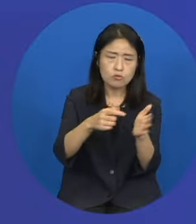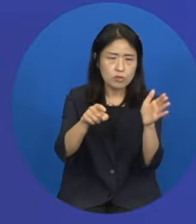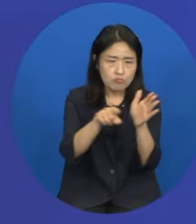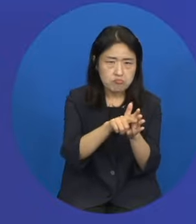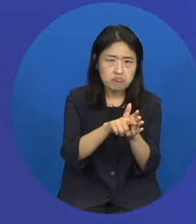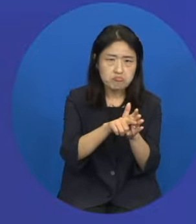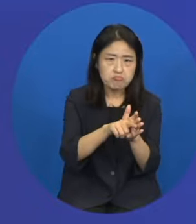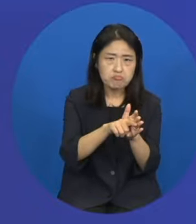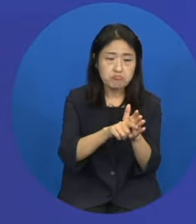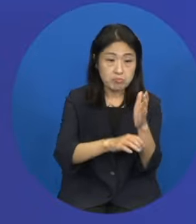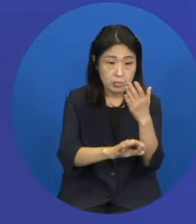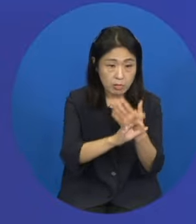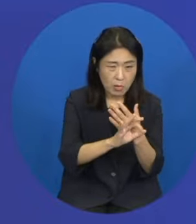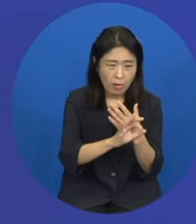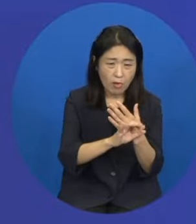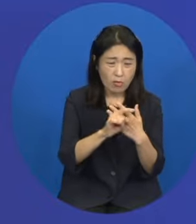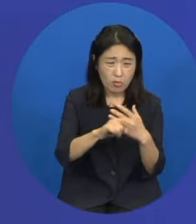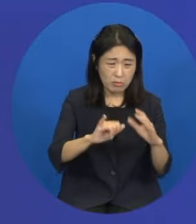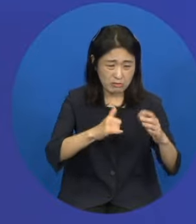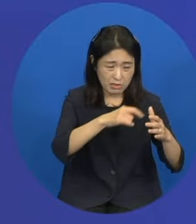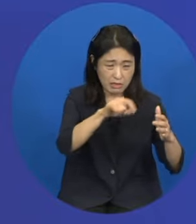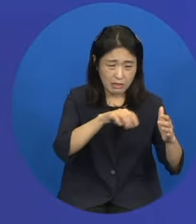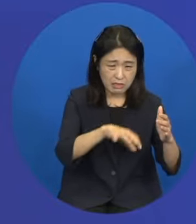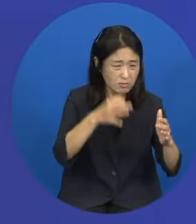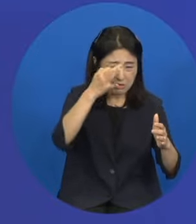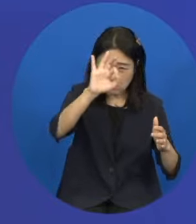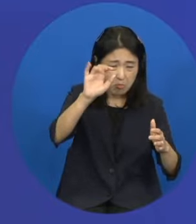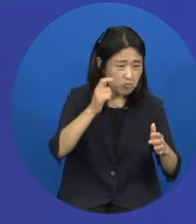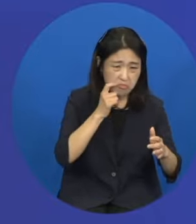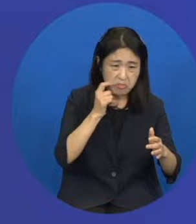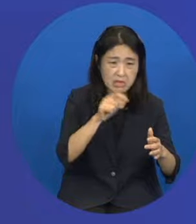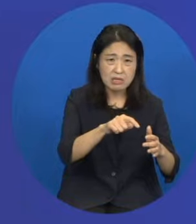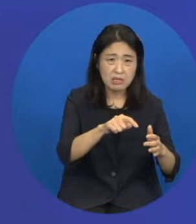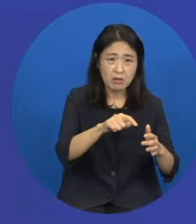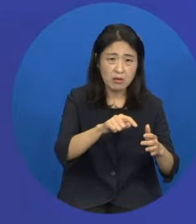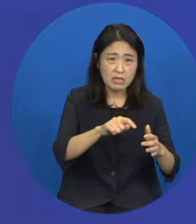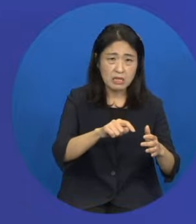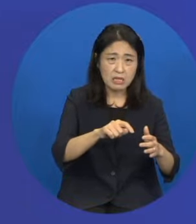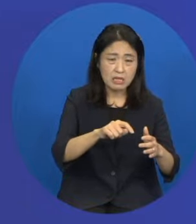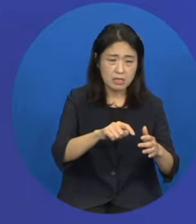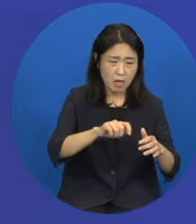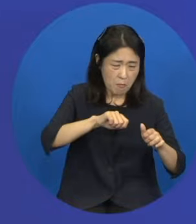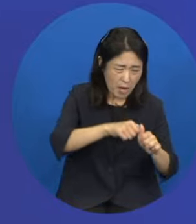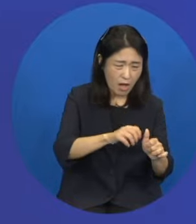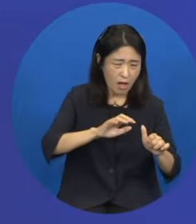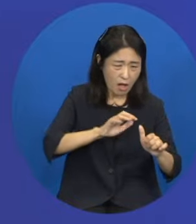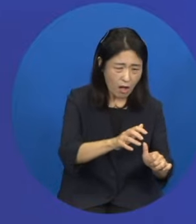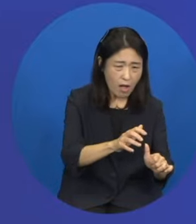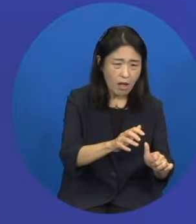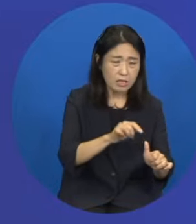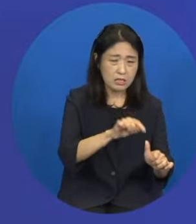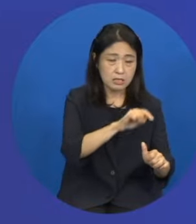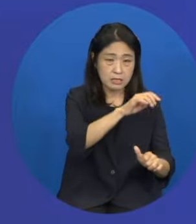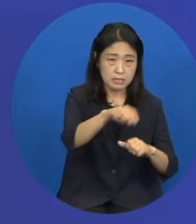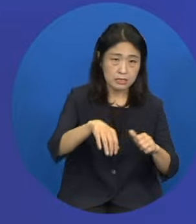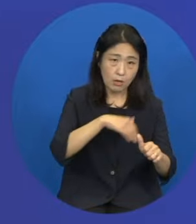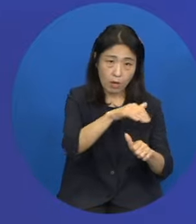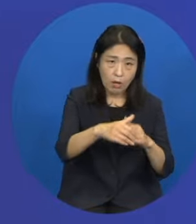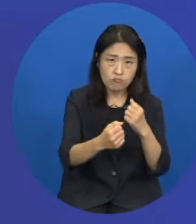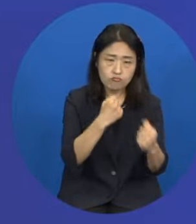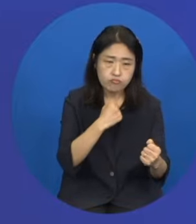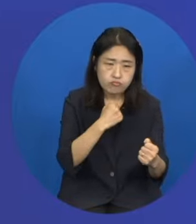세상에서 인정받지 못해 라고 하는 새로운 형태의 박해와 위협 속에서 끝까지 주님을 믿겠는가?